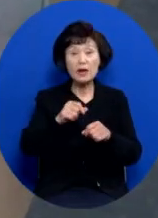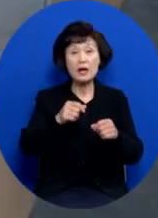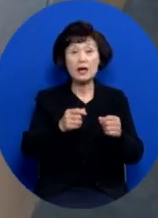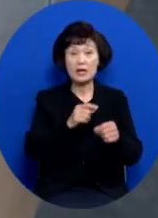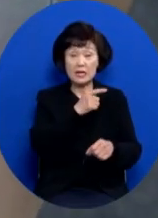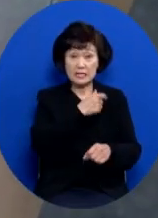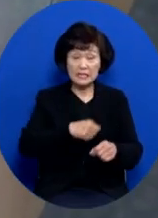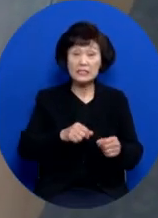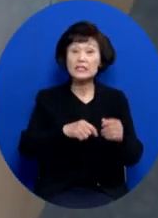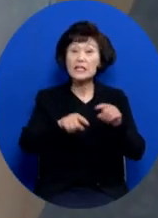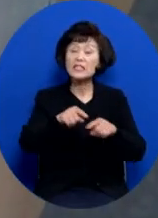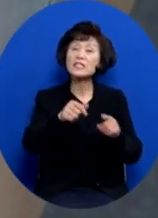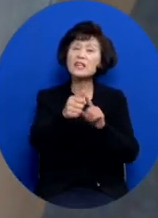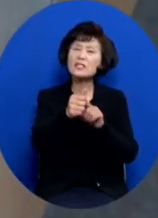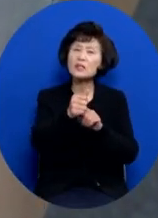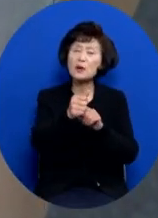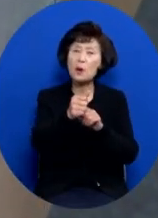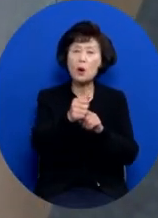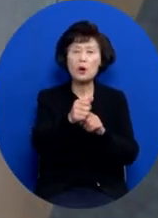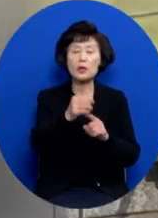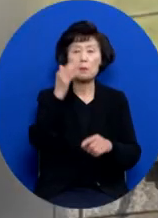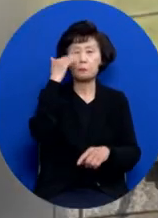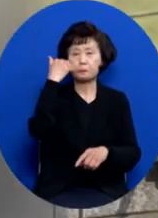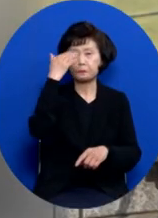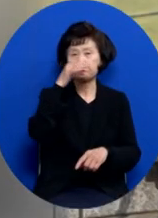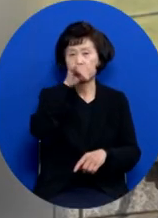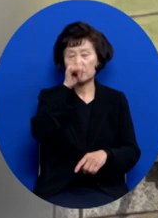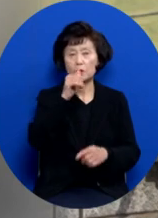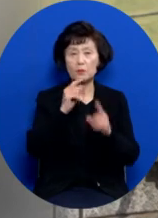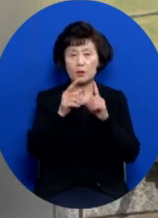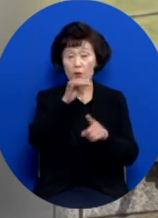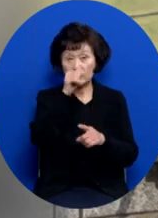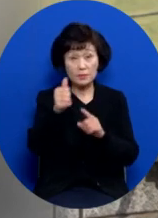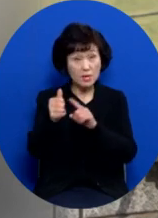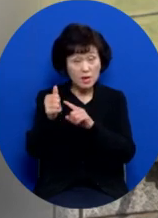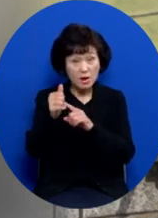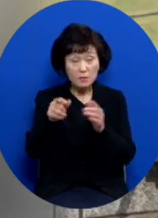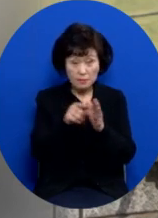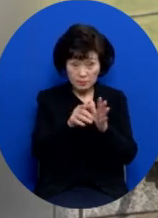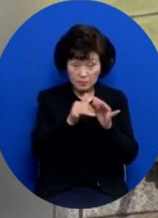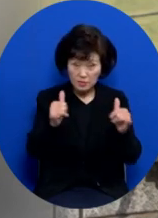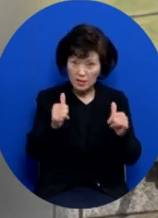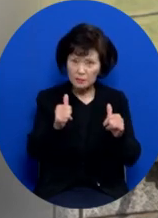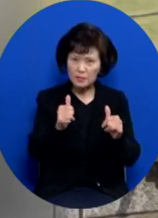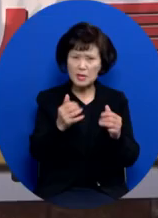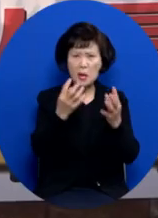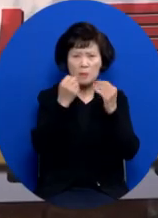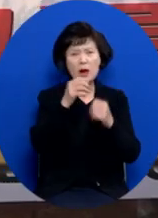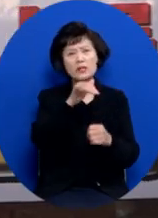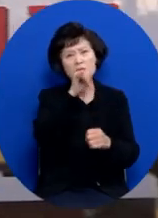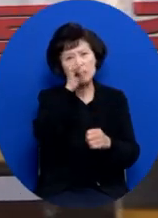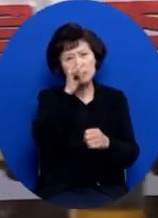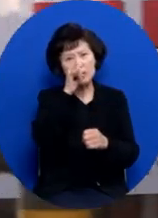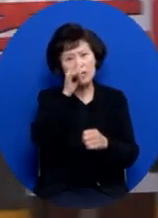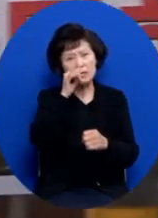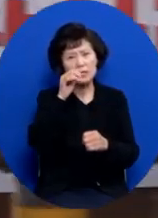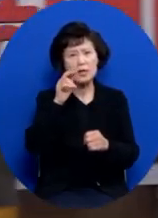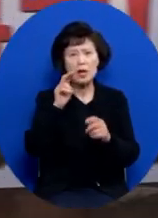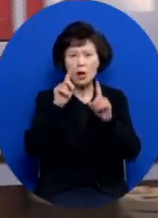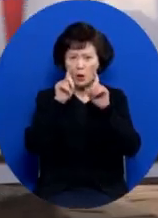목회자들의 설명입니다 일각에서는 군청 직원 가운데 JMS 신도가 다수 포진되어 있다는 의혹도 제기하고